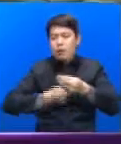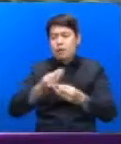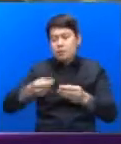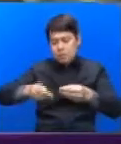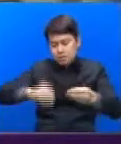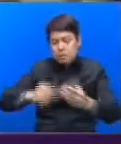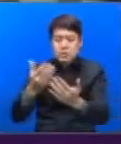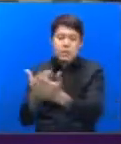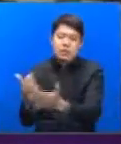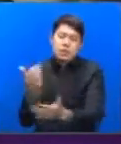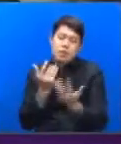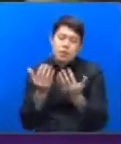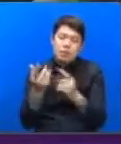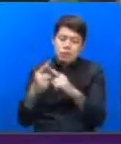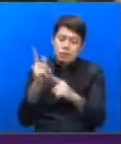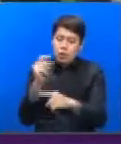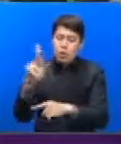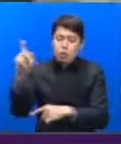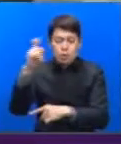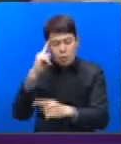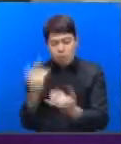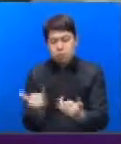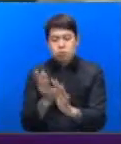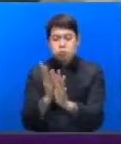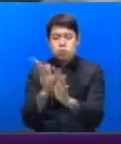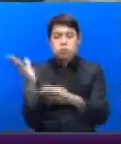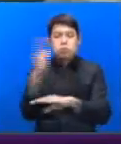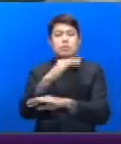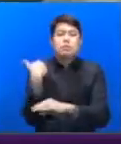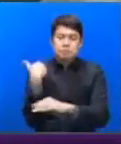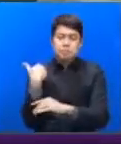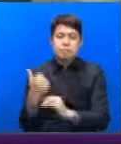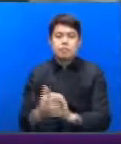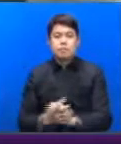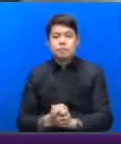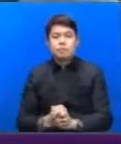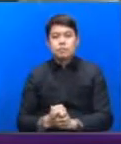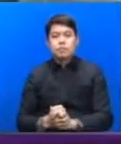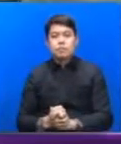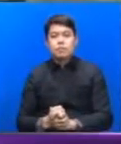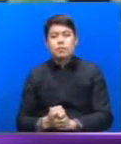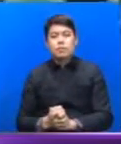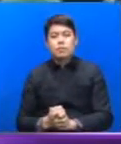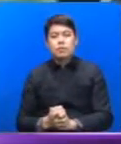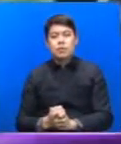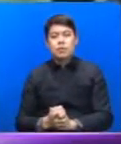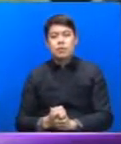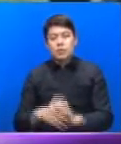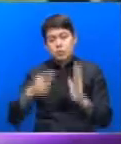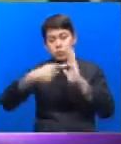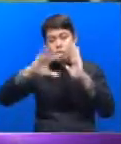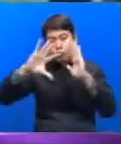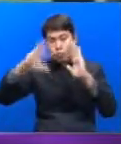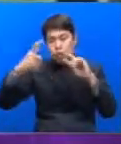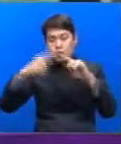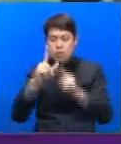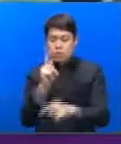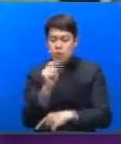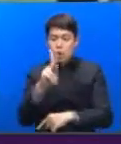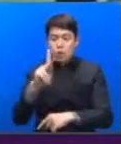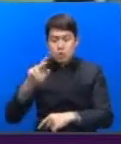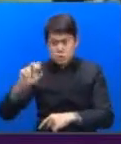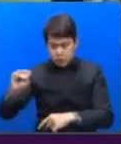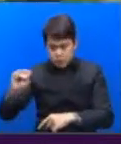ทำสัญญารอรับเงินจากธกสอย่างต่อเนื่องส่วนที่จังหวัดพิษณุโลกนะครับพ.ศ.จังหวัด